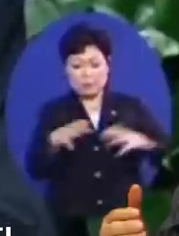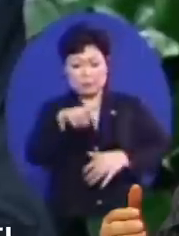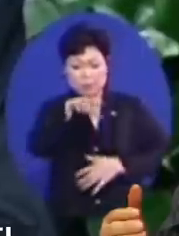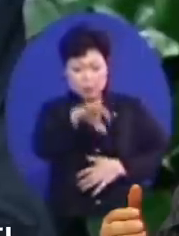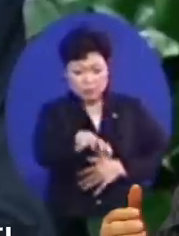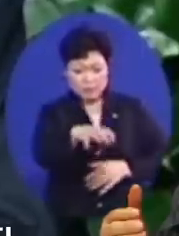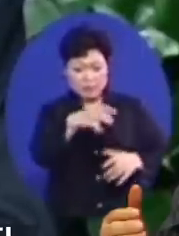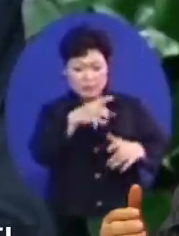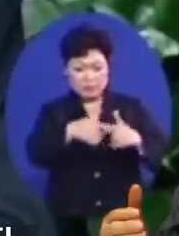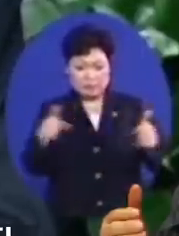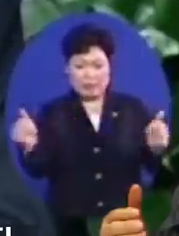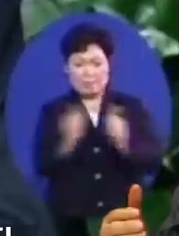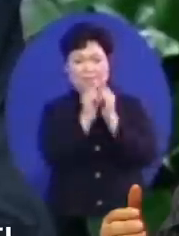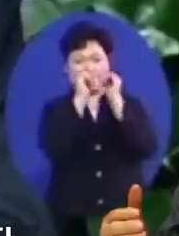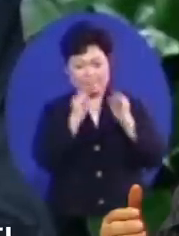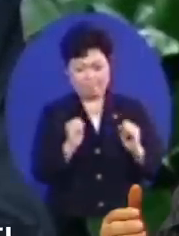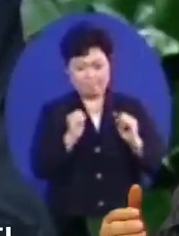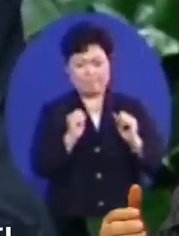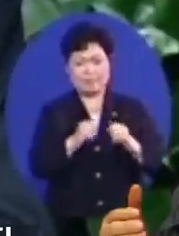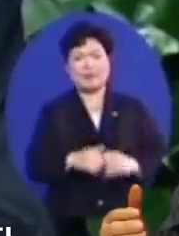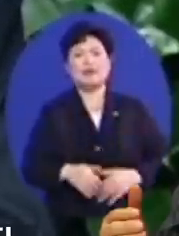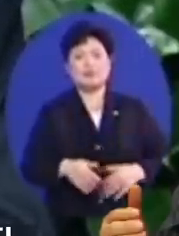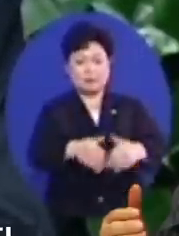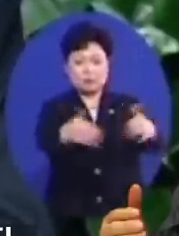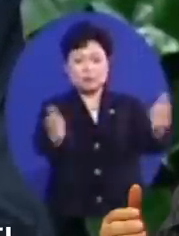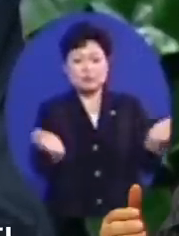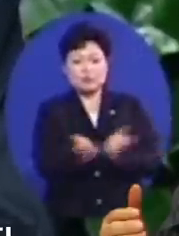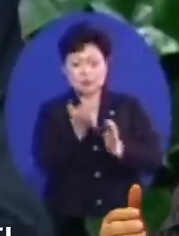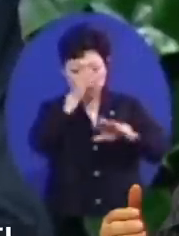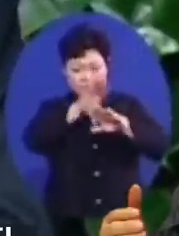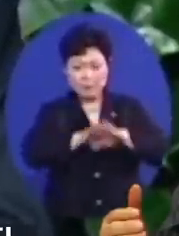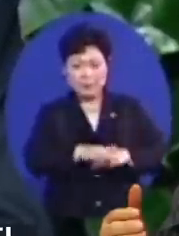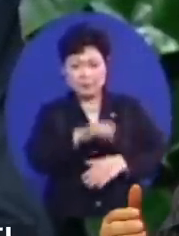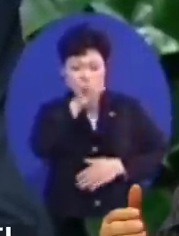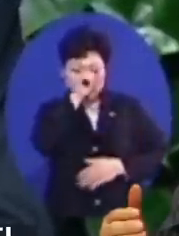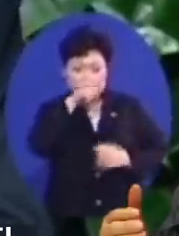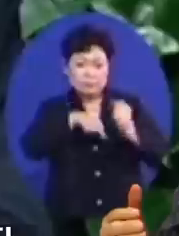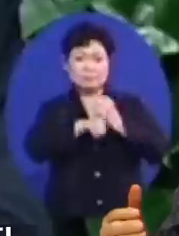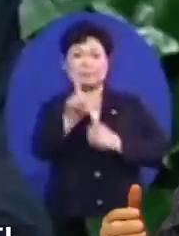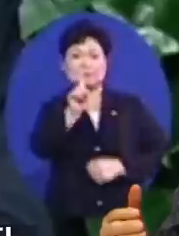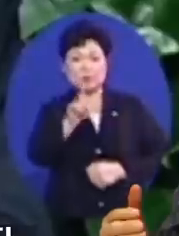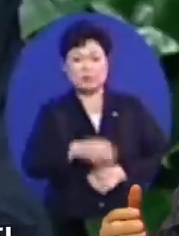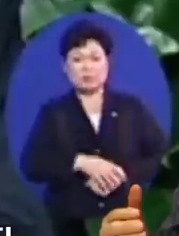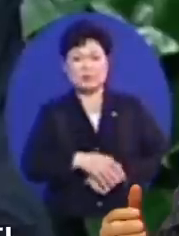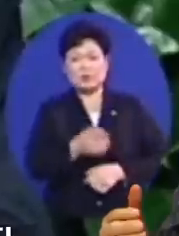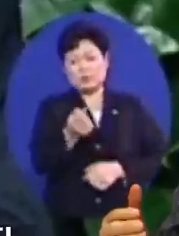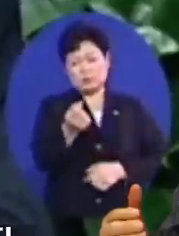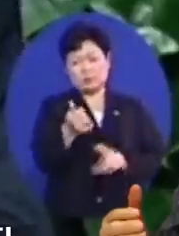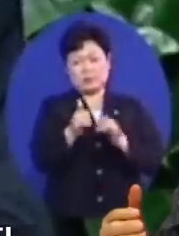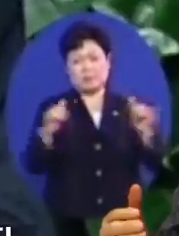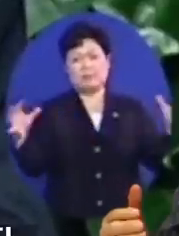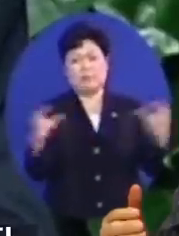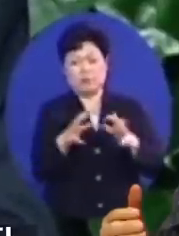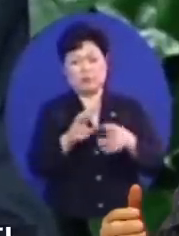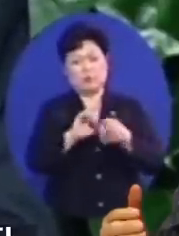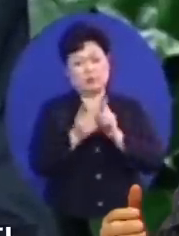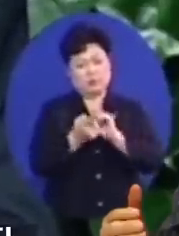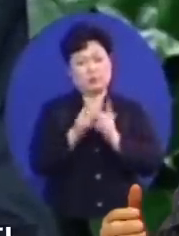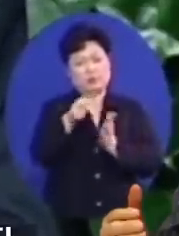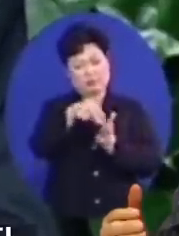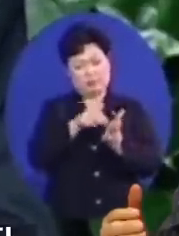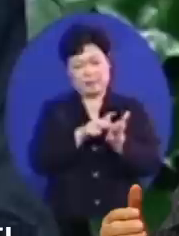것처럼 구역 예배가 그렇게 좋은 것은 구역에 소수의 인원이 모여서 서로 사정을 다 알기